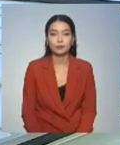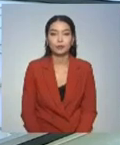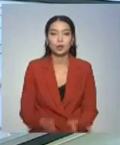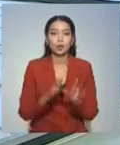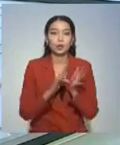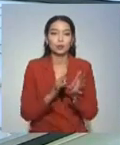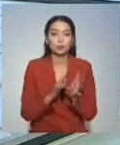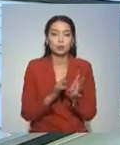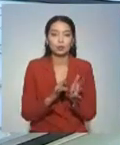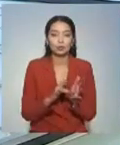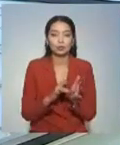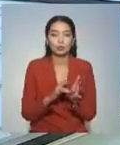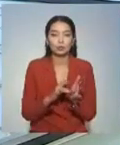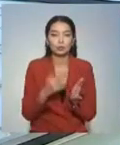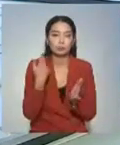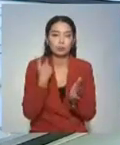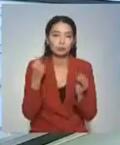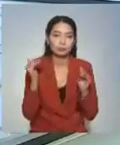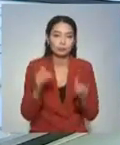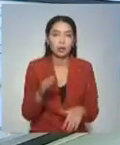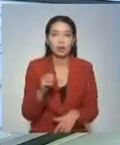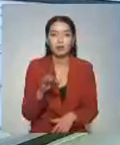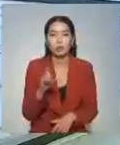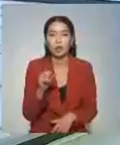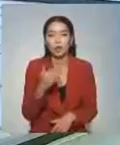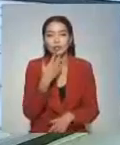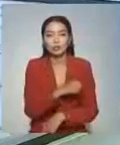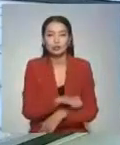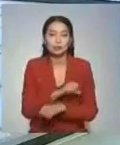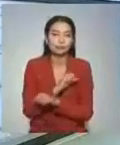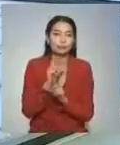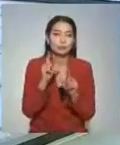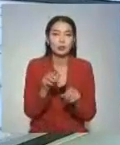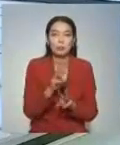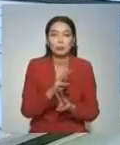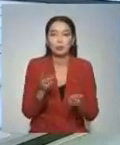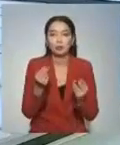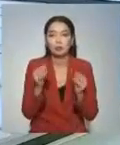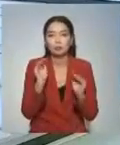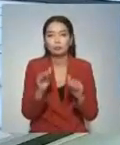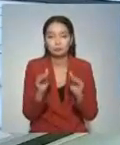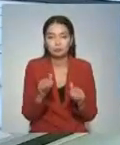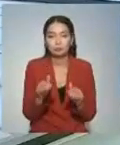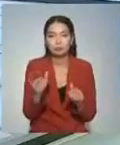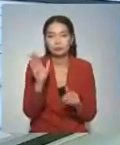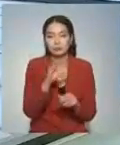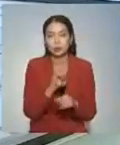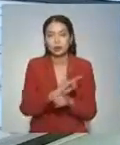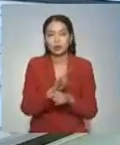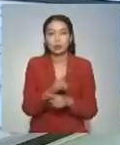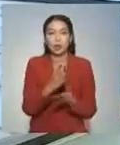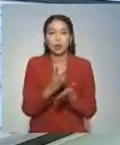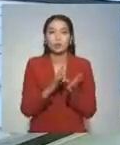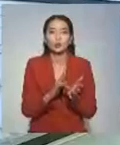Турагенттік тақырға отырғызды. Атырауда шетелдік демалыс үшін миллиондап ақша салған тұрғындар сан соғып қалды. Ал туристік агенттік